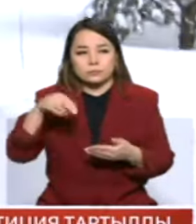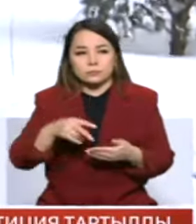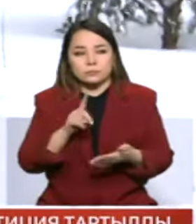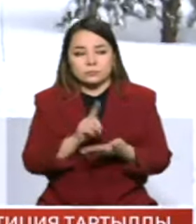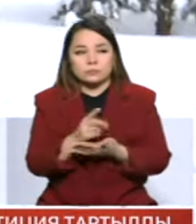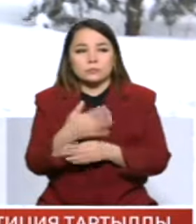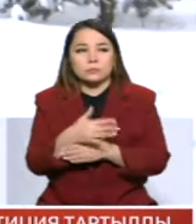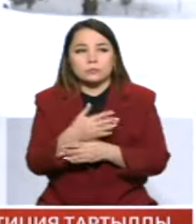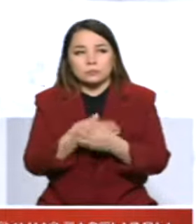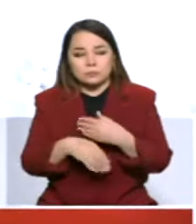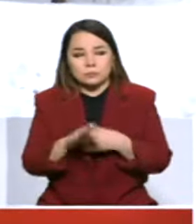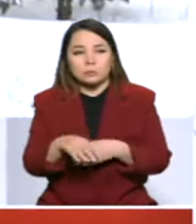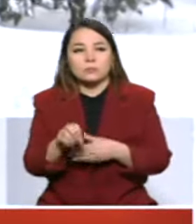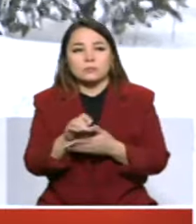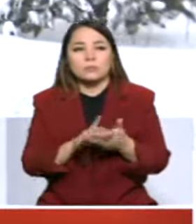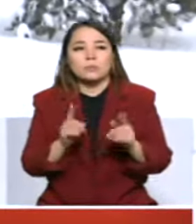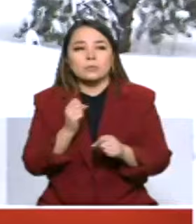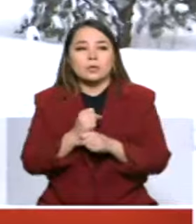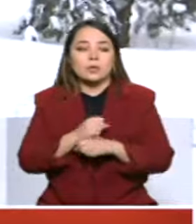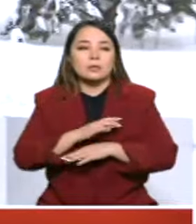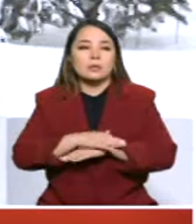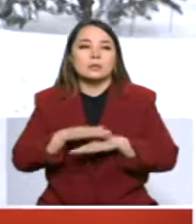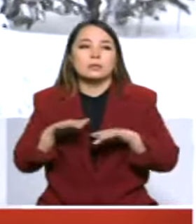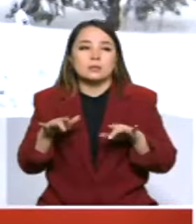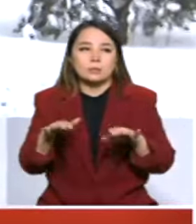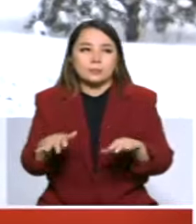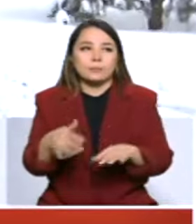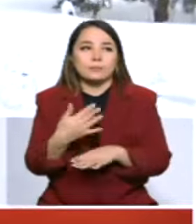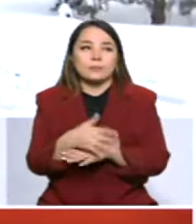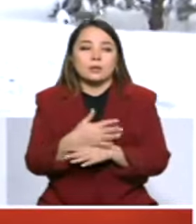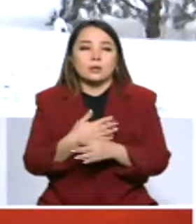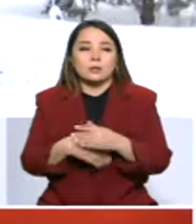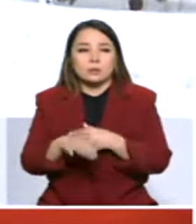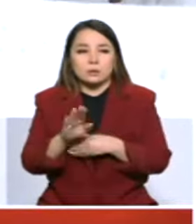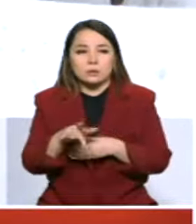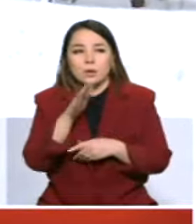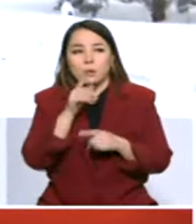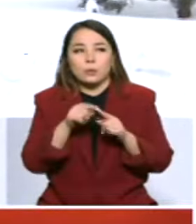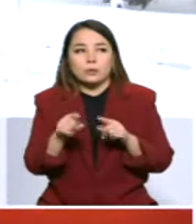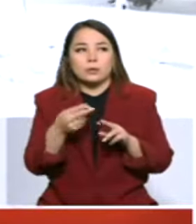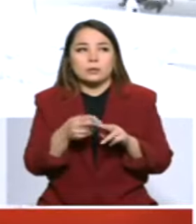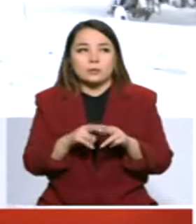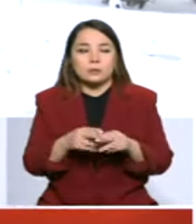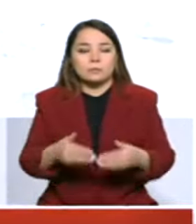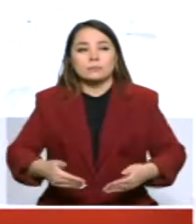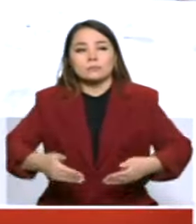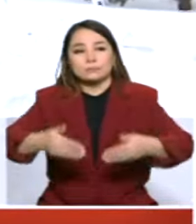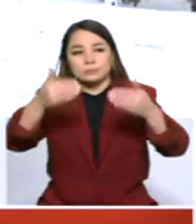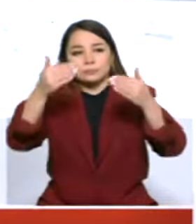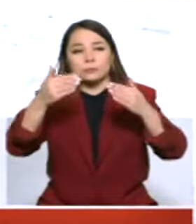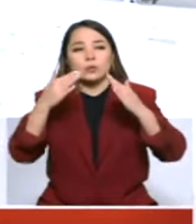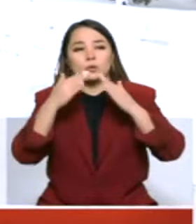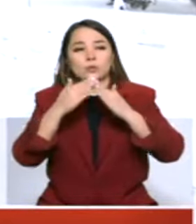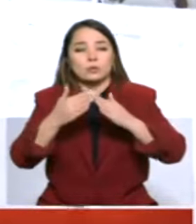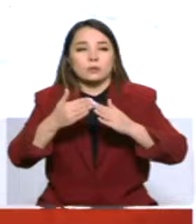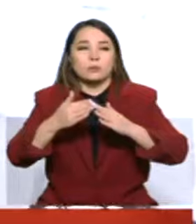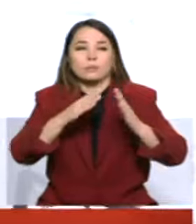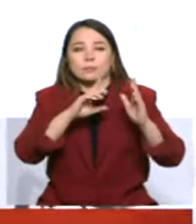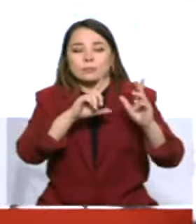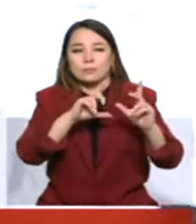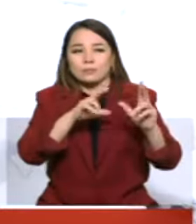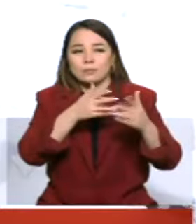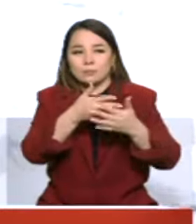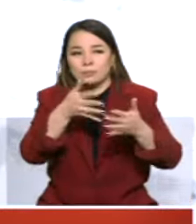түстік, далаға шықтық, енді ары қарайғы әрекеттерге көшсек. Далаға шыққан уақыттарда осындай биік ғимараттардан және мынандай